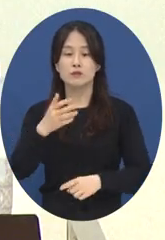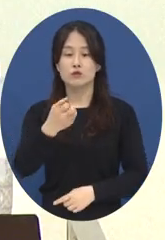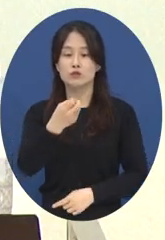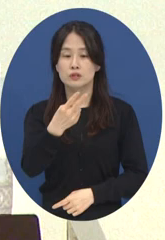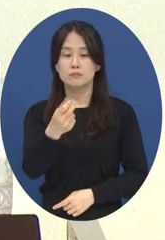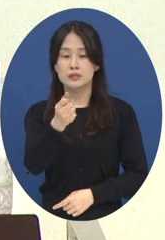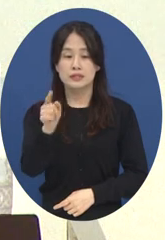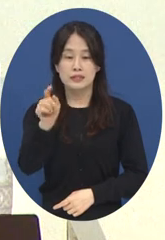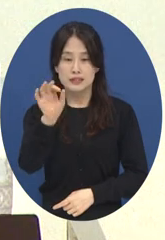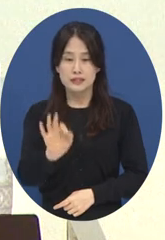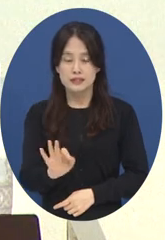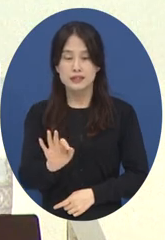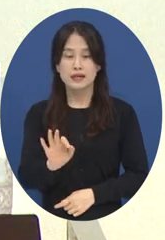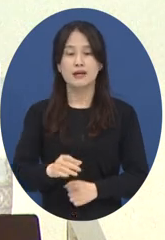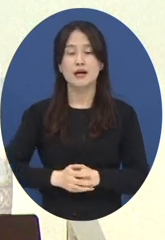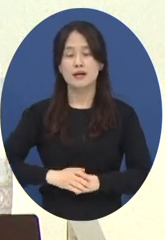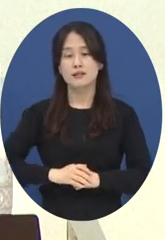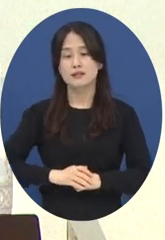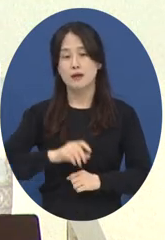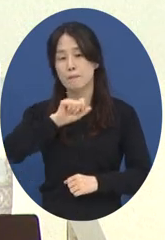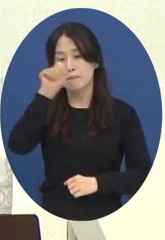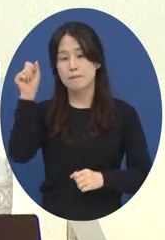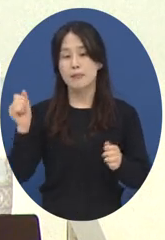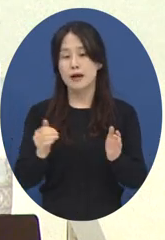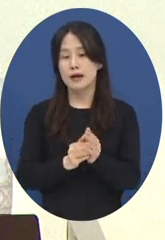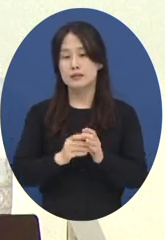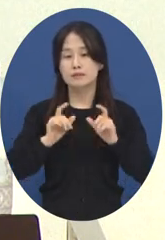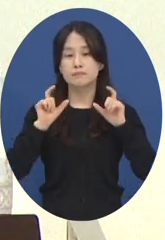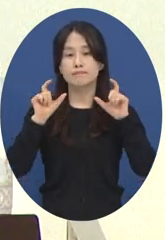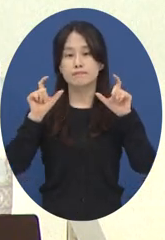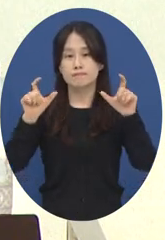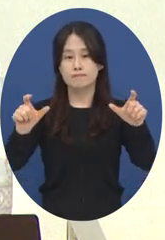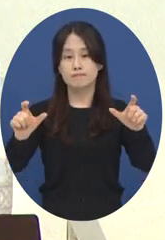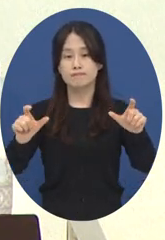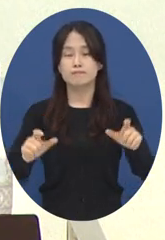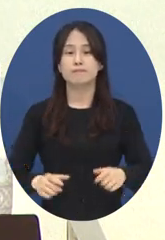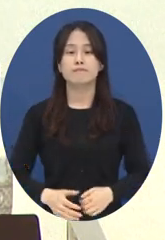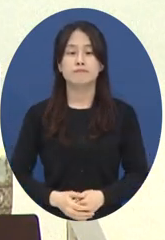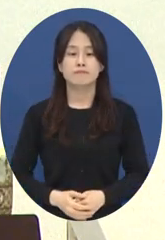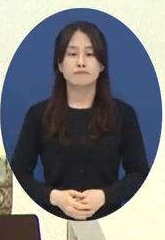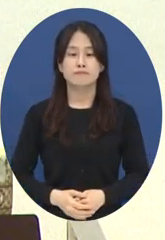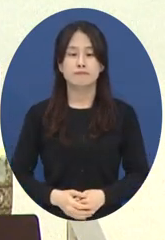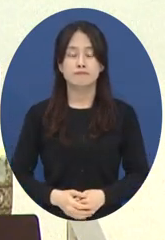의사일정 채 92 양은 가결되었음을 선포합니다